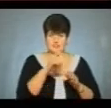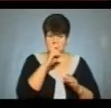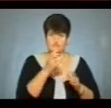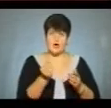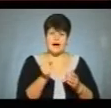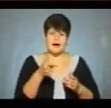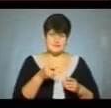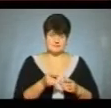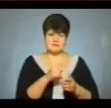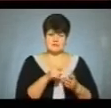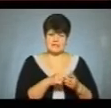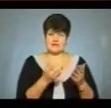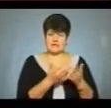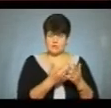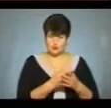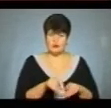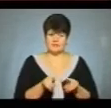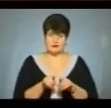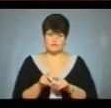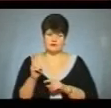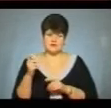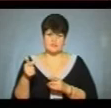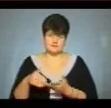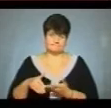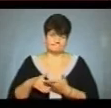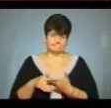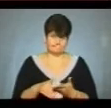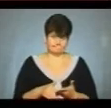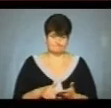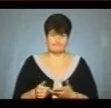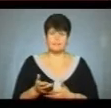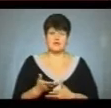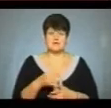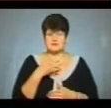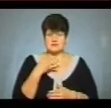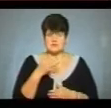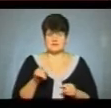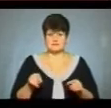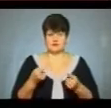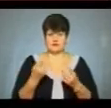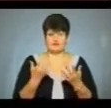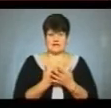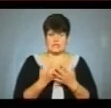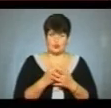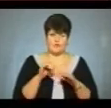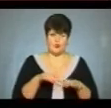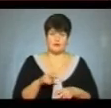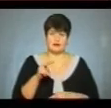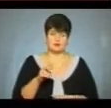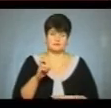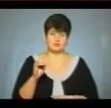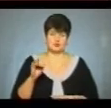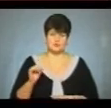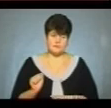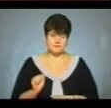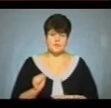агентства з питань кіно і таку ж суму дали спонсори та меценати, повідомив засновник кінофоруму в Тернополі Леонід Бицюра. Сьогодні